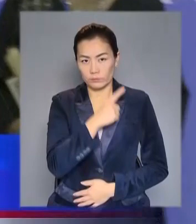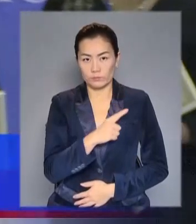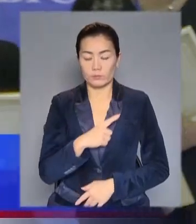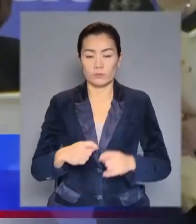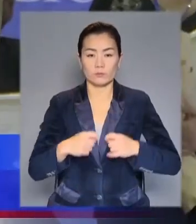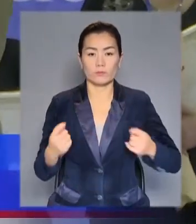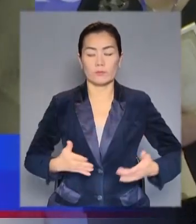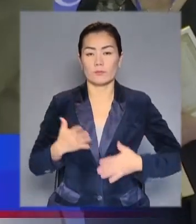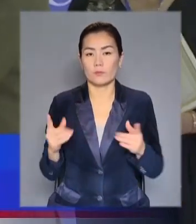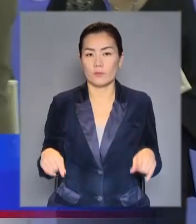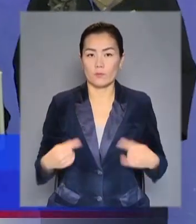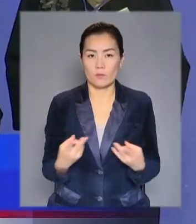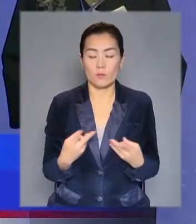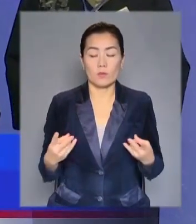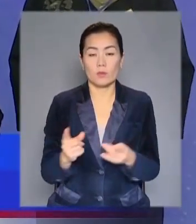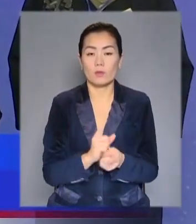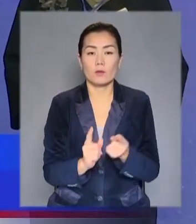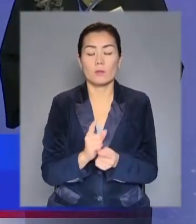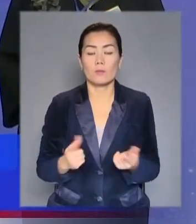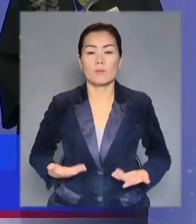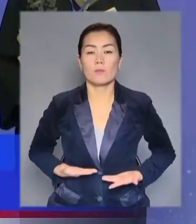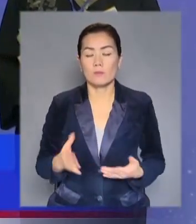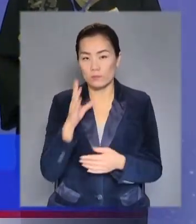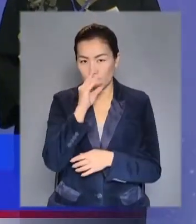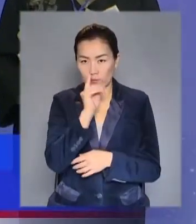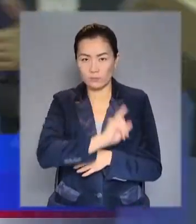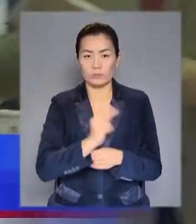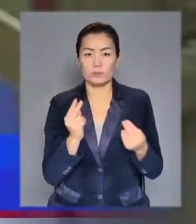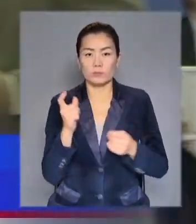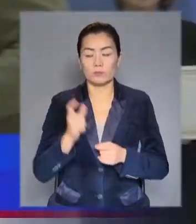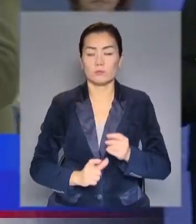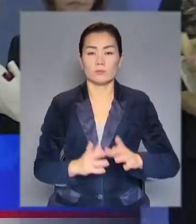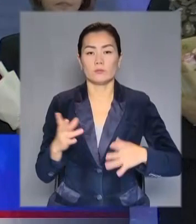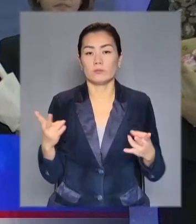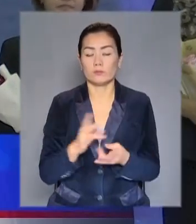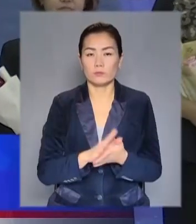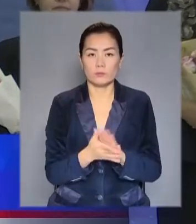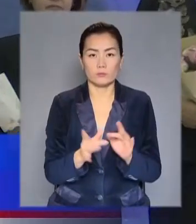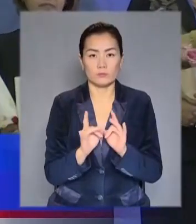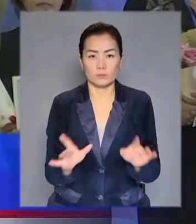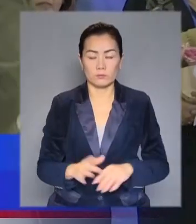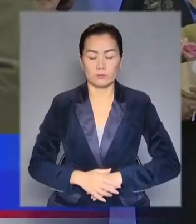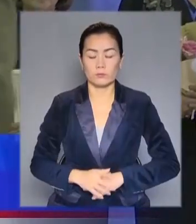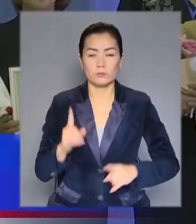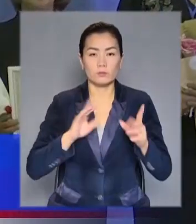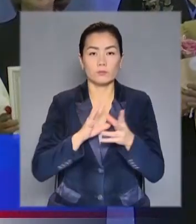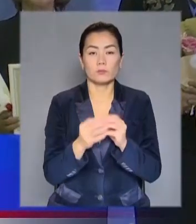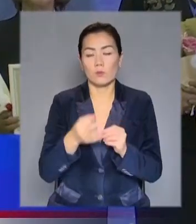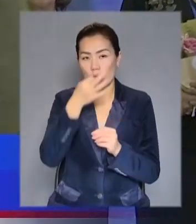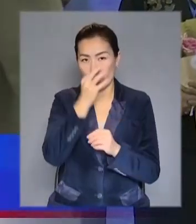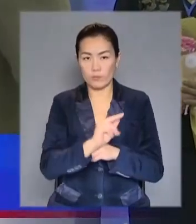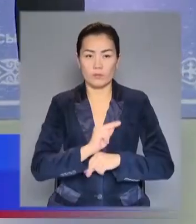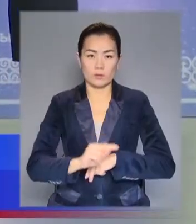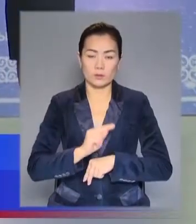қасиеттерін ашып, жан-жақты дамып, өзгермелі қоғамда бәсекеге қабілетті дара тұлға етіп әзірлеу дейді ұйымдастырушылар. Форум соңында